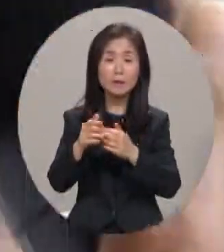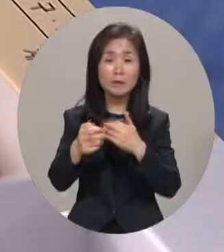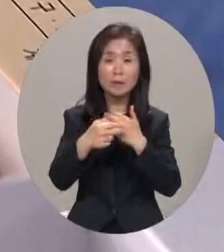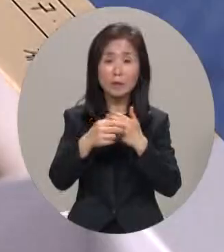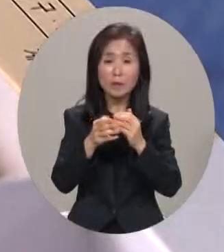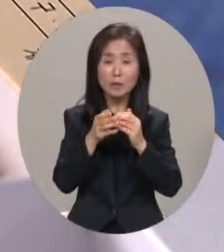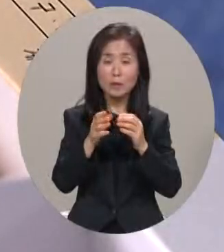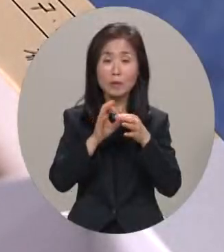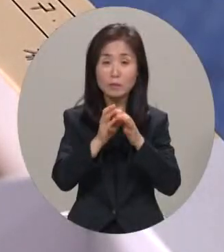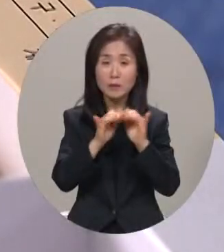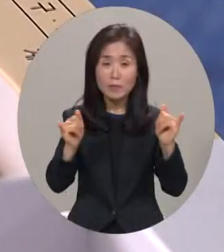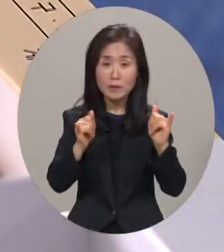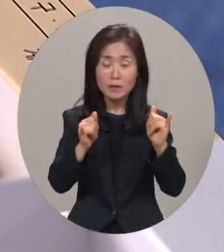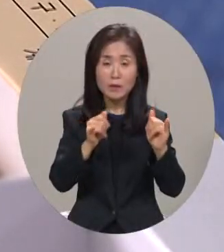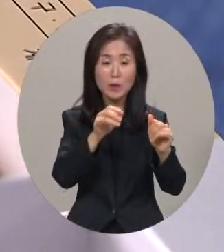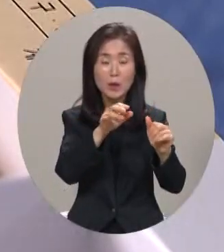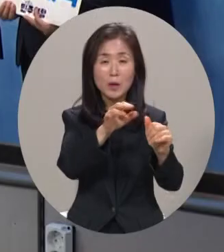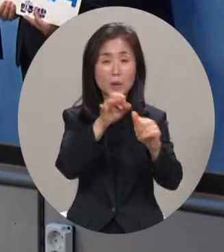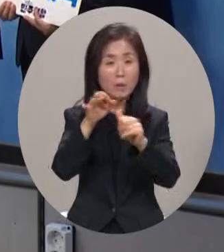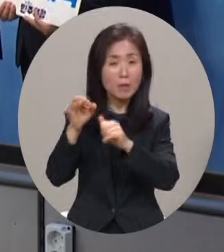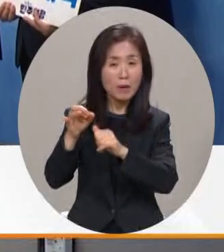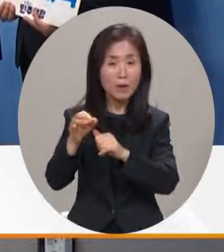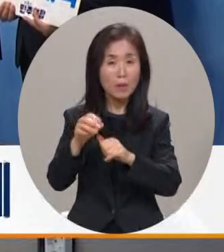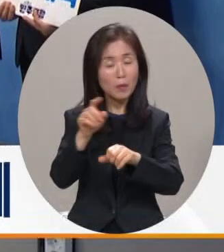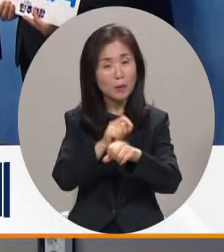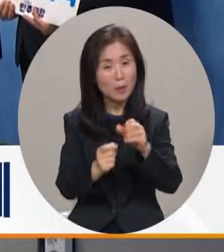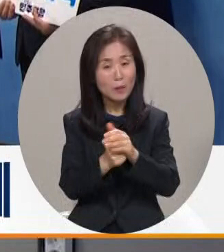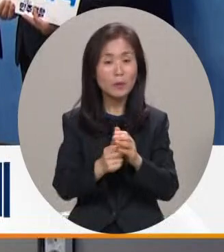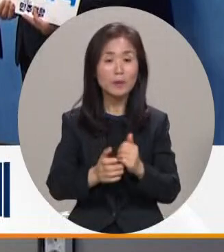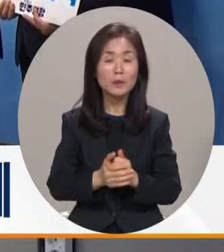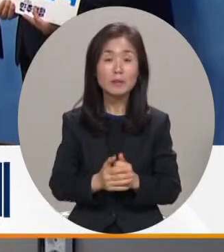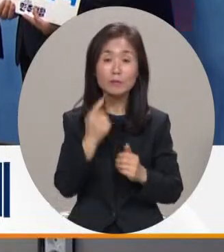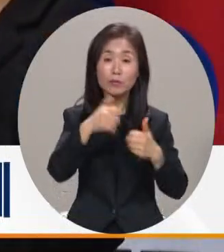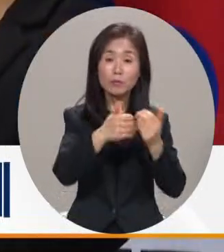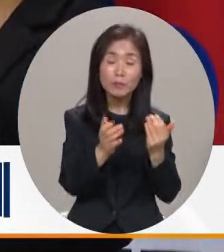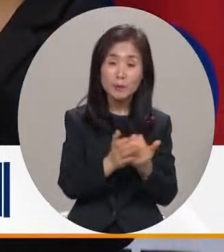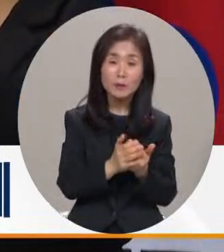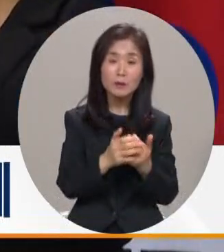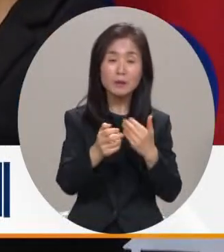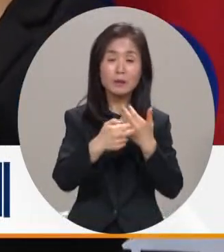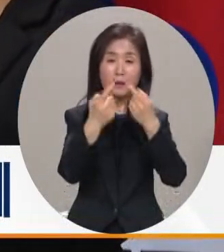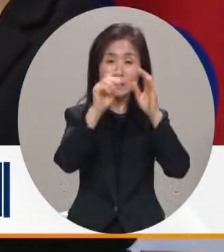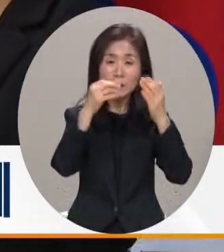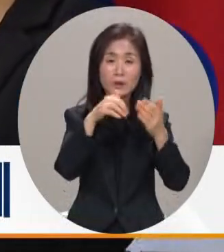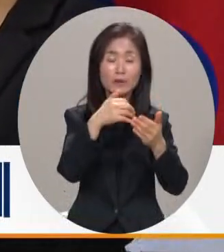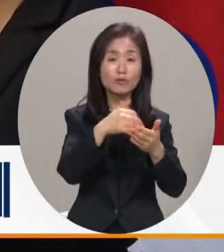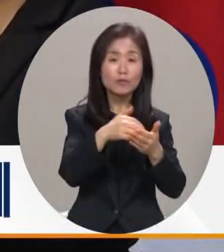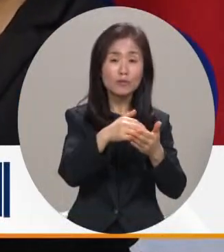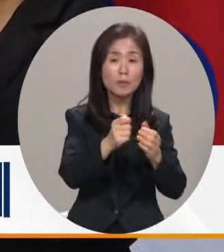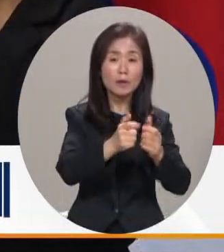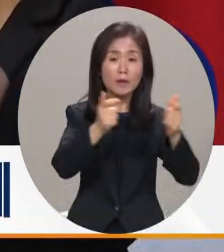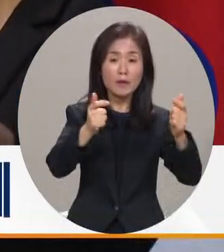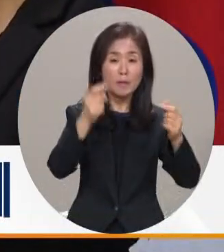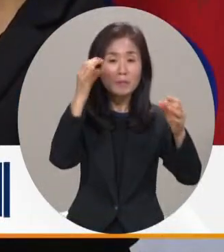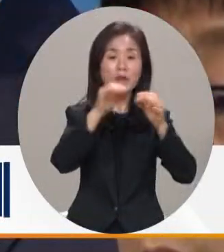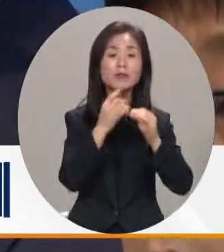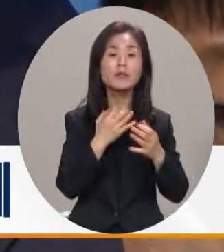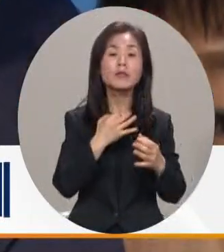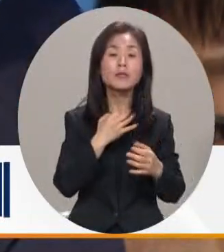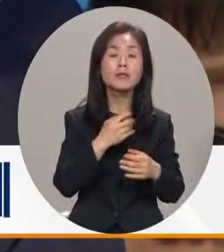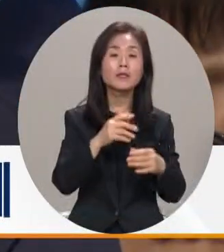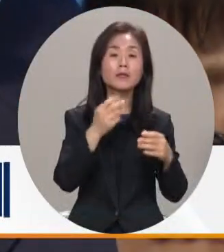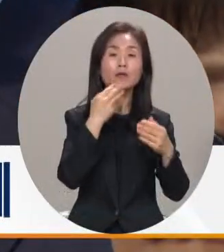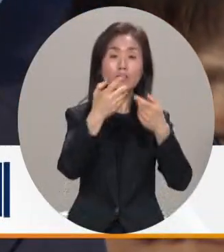총선의 특징입니다 더불어민주 연합은 의대정원 확대의 찬성 목소리를 내온 김윤 서울대 의대